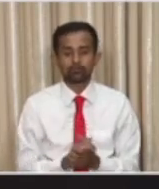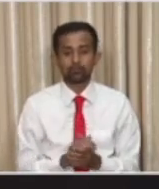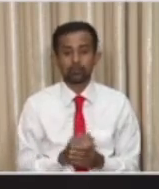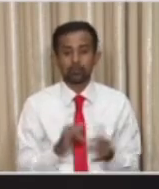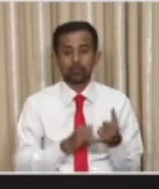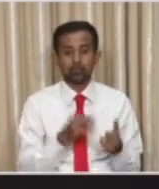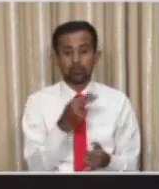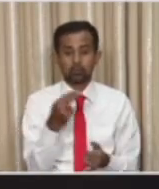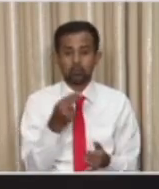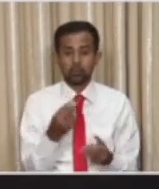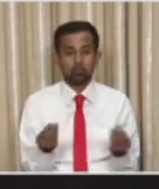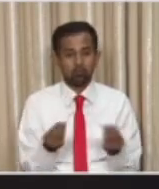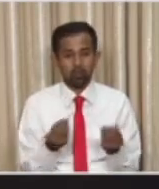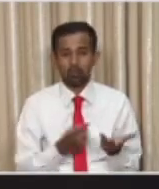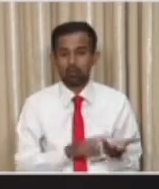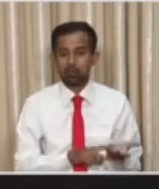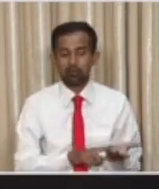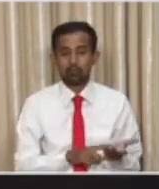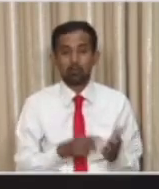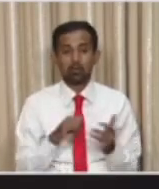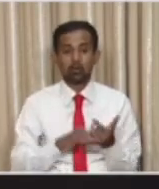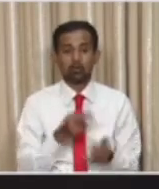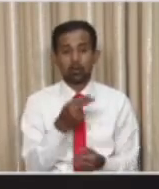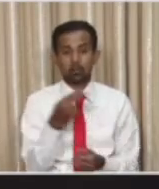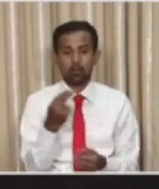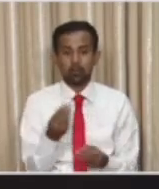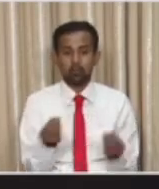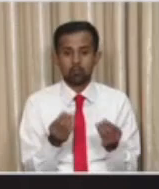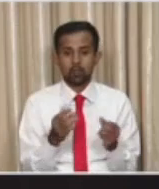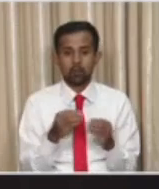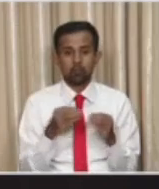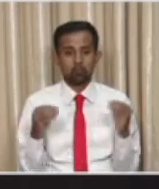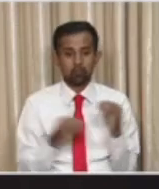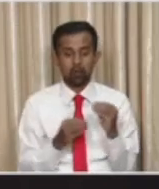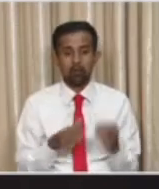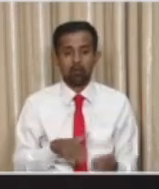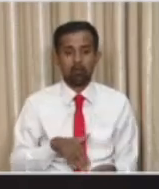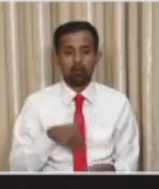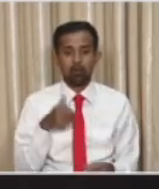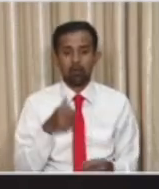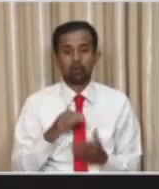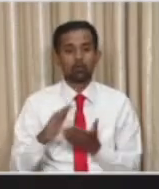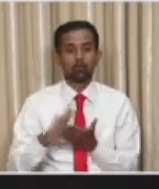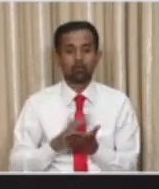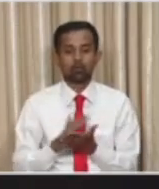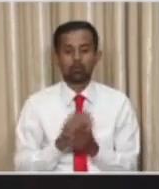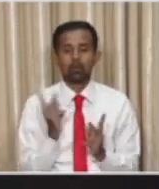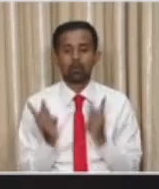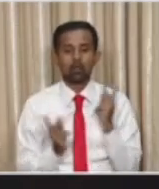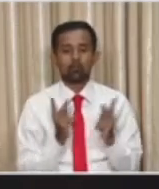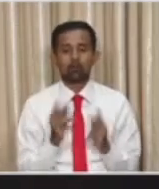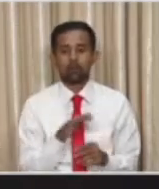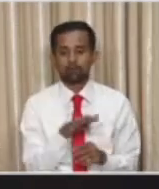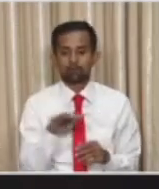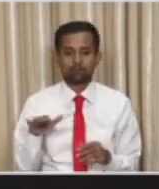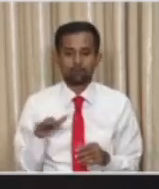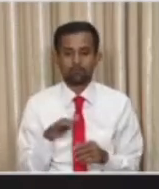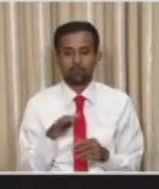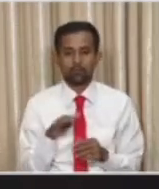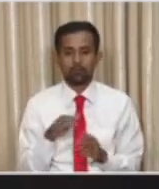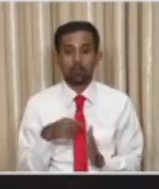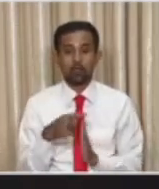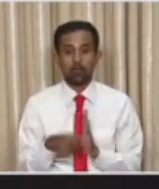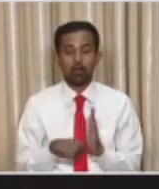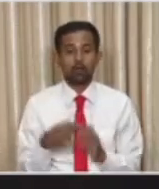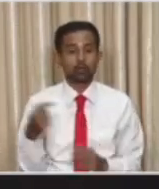ඩොලර් හිඟයක් තිබුණා. මේ ඩොලර් හිඟය පියව ගන්න ප්‍රධානම හේතු සාධකයක් වුණේ සංචාරක ශේෂ්‍ය. මේ රටට